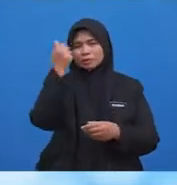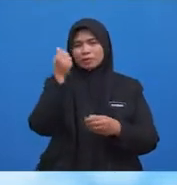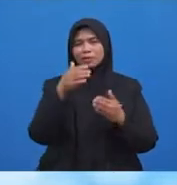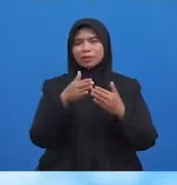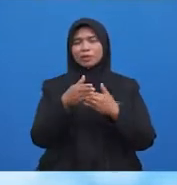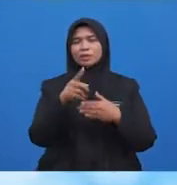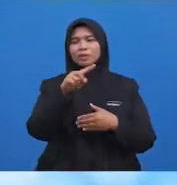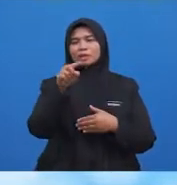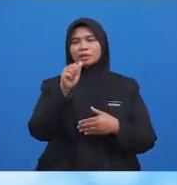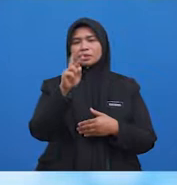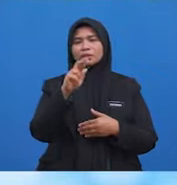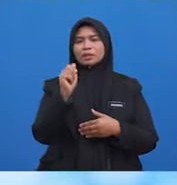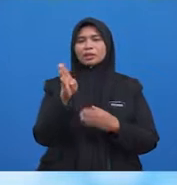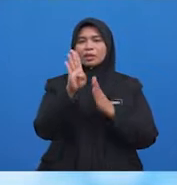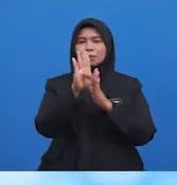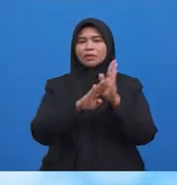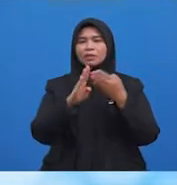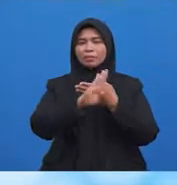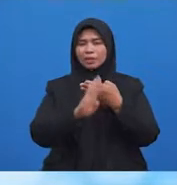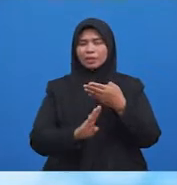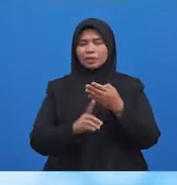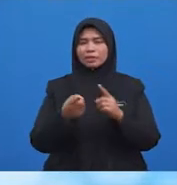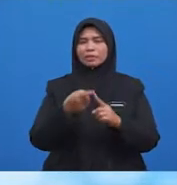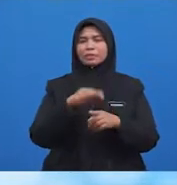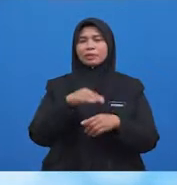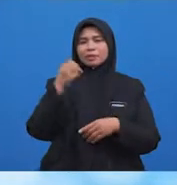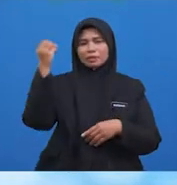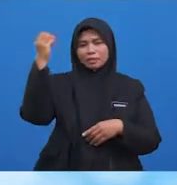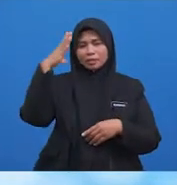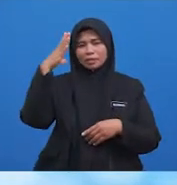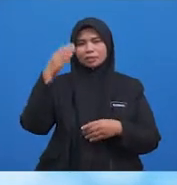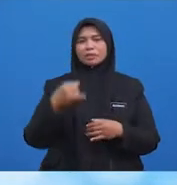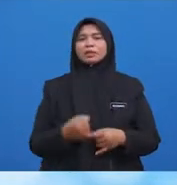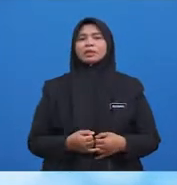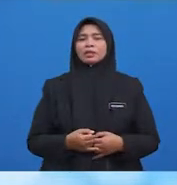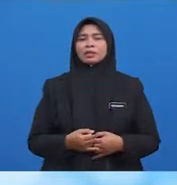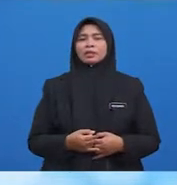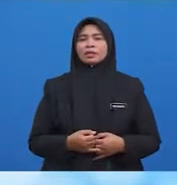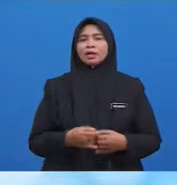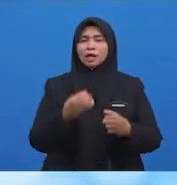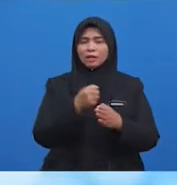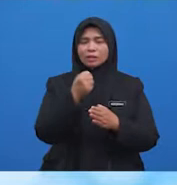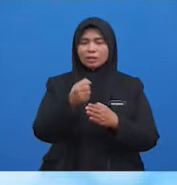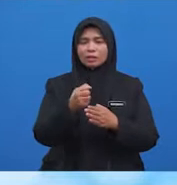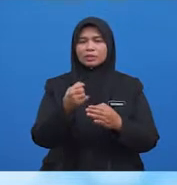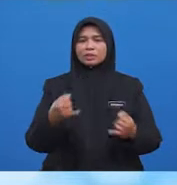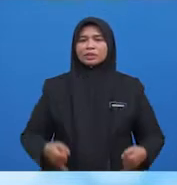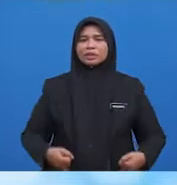oleh Zarah yang berbahaya daripada matahari atau